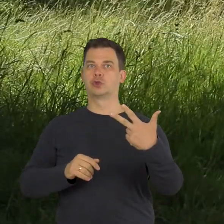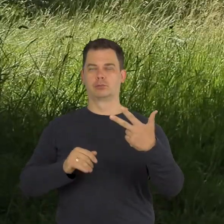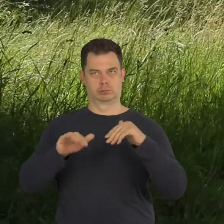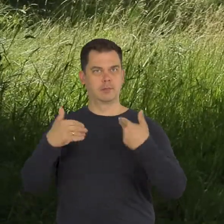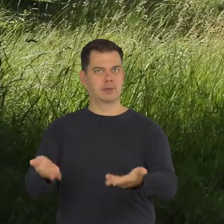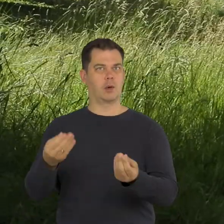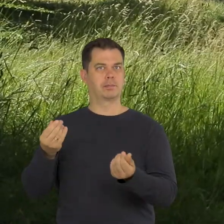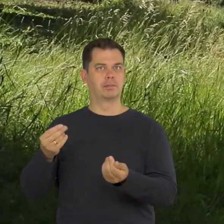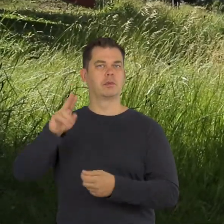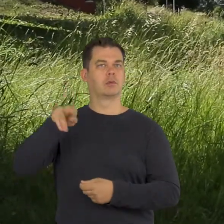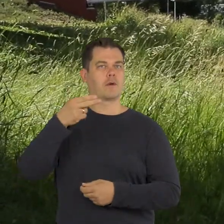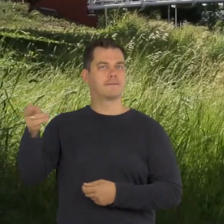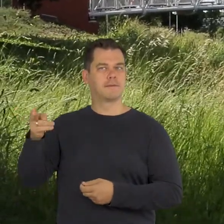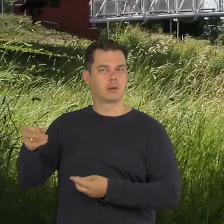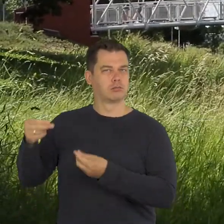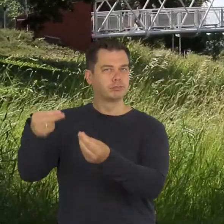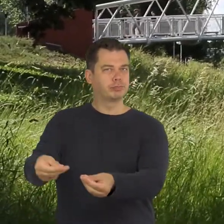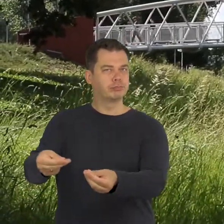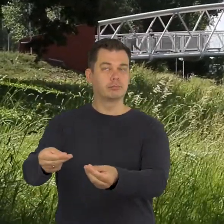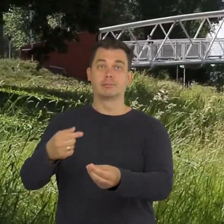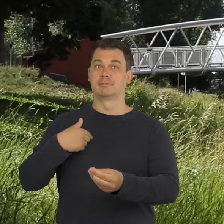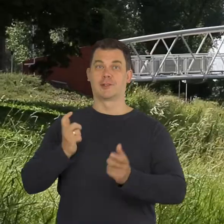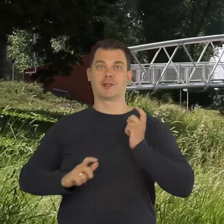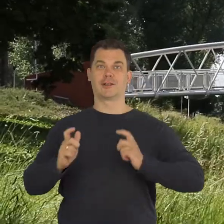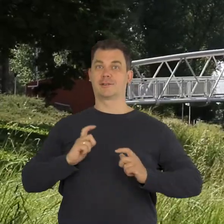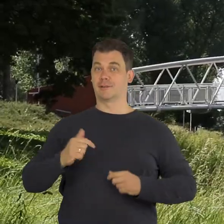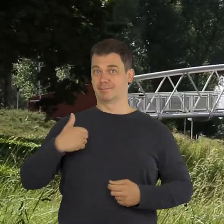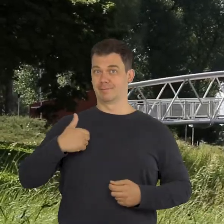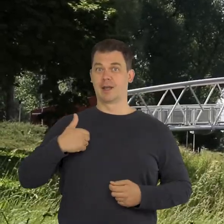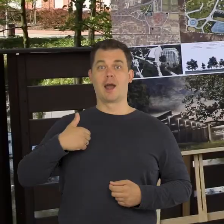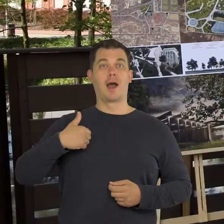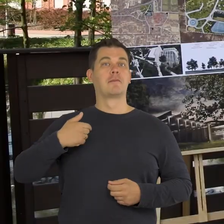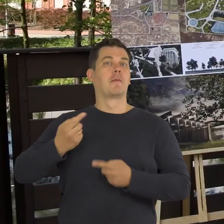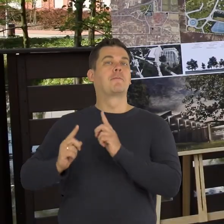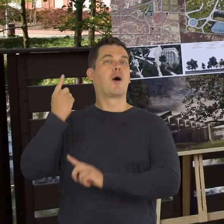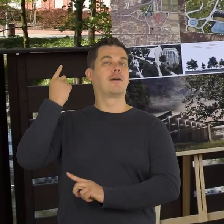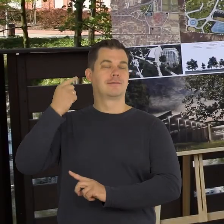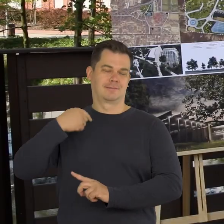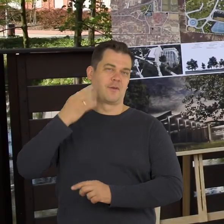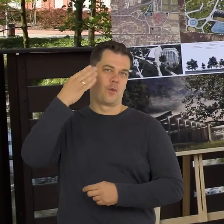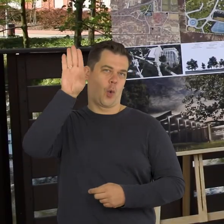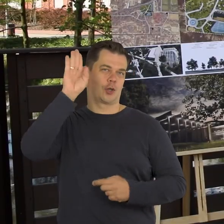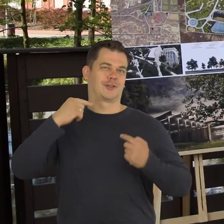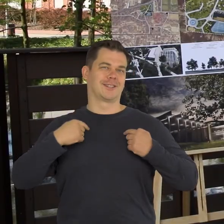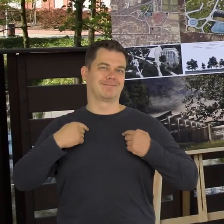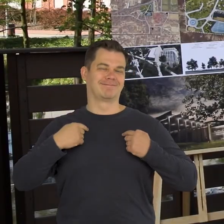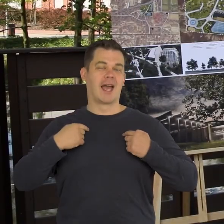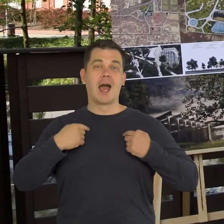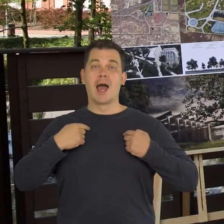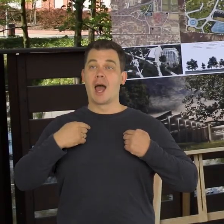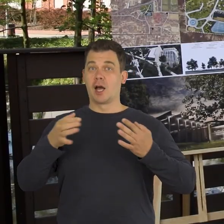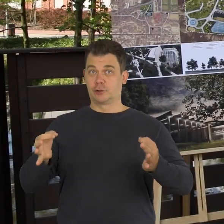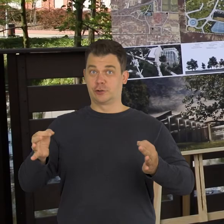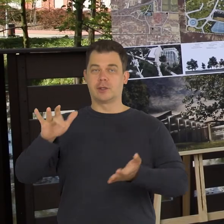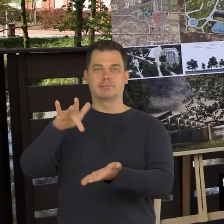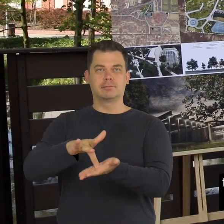dofinansowanie z środków norweskich. Bardzo się z tego cieszę jako mieszkaniec i osoba, która pochodzi z województwa łódzkiego i z Łodzi. Dzisiaj